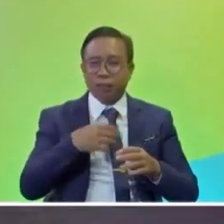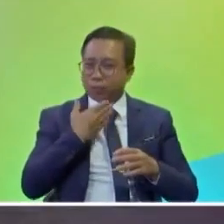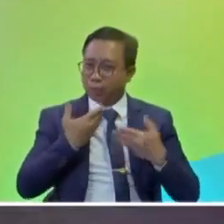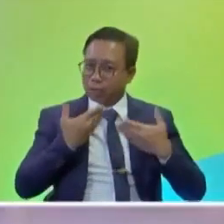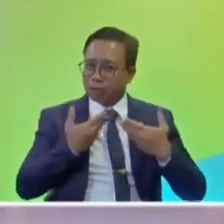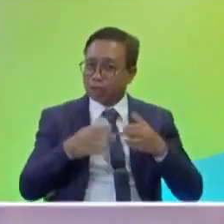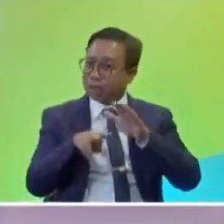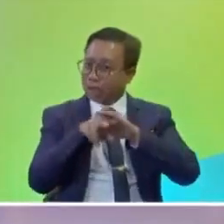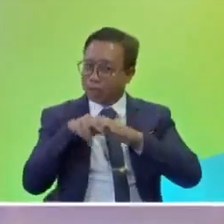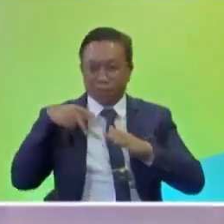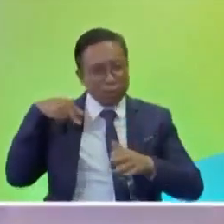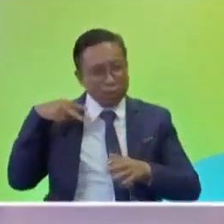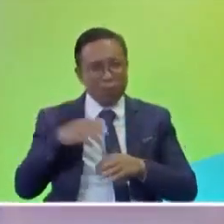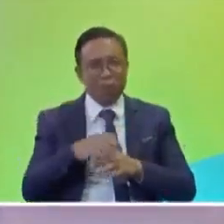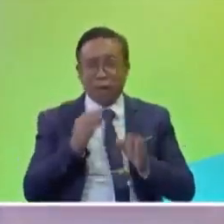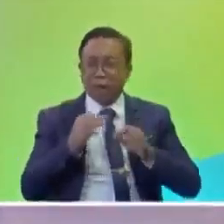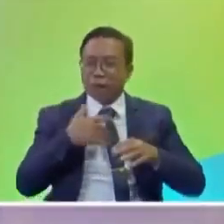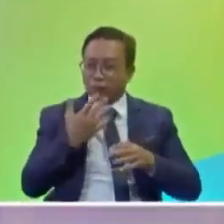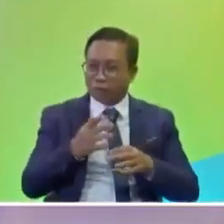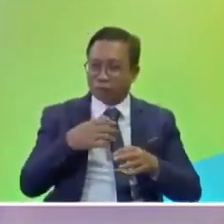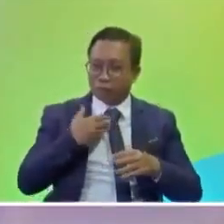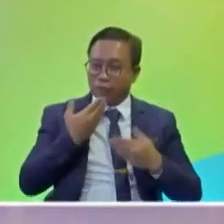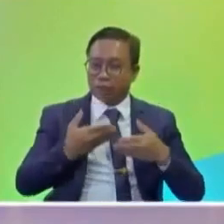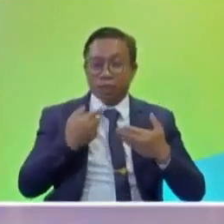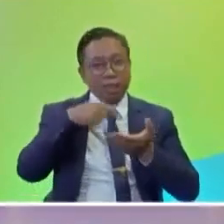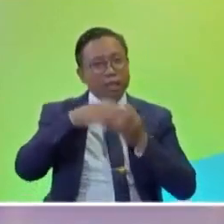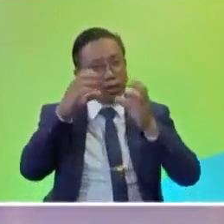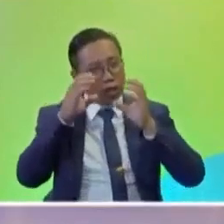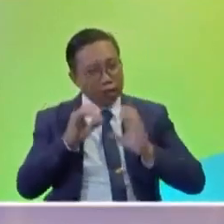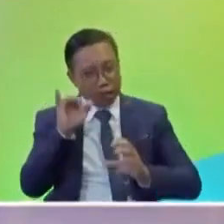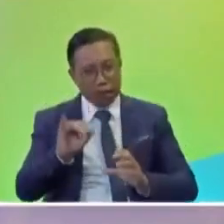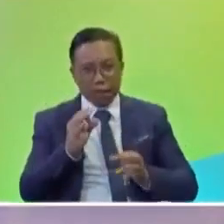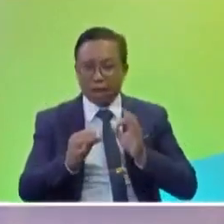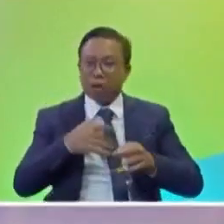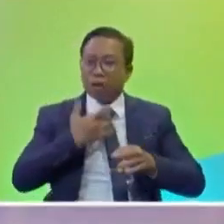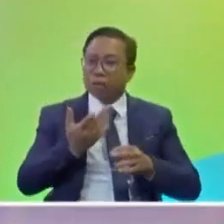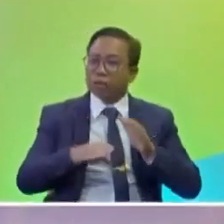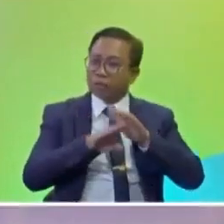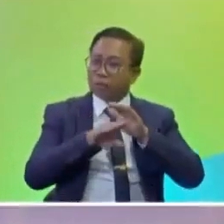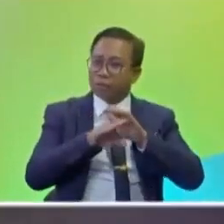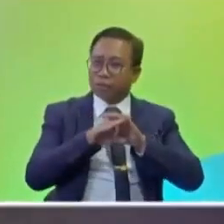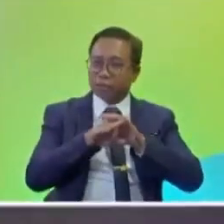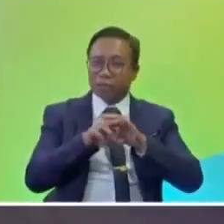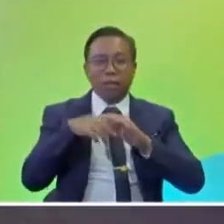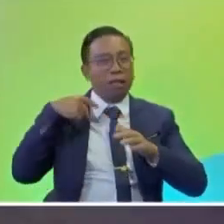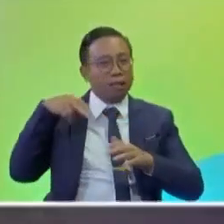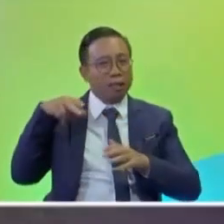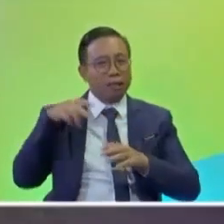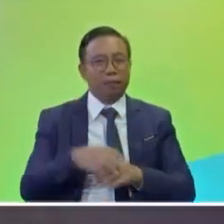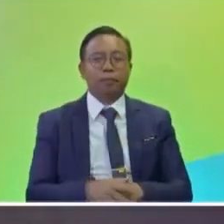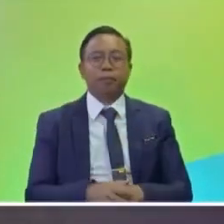kaki. Kalau rasa gembira beginilah caranya. Kalau rasa gembira hentak